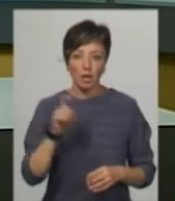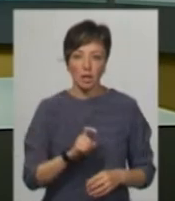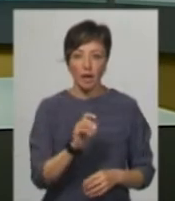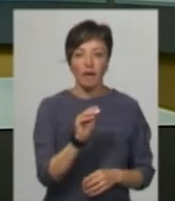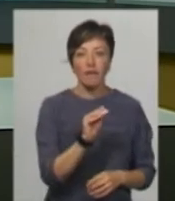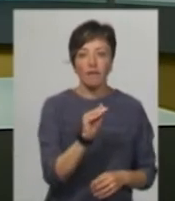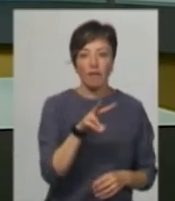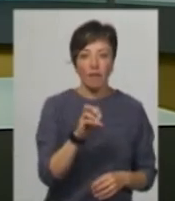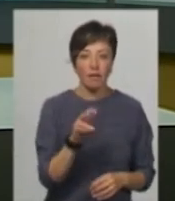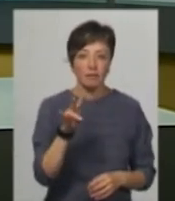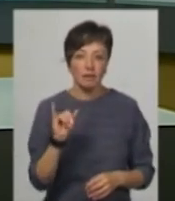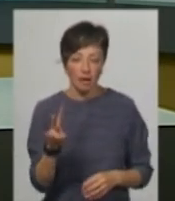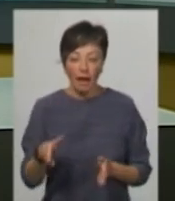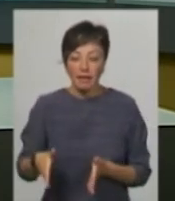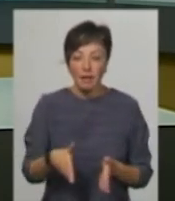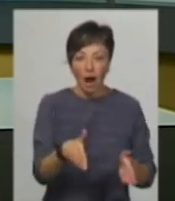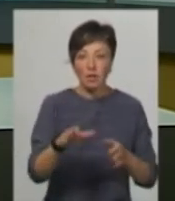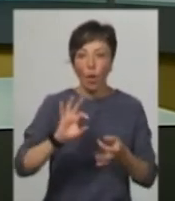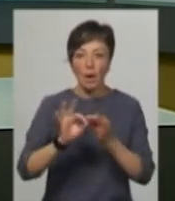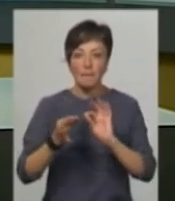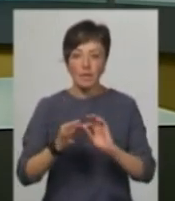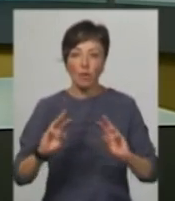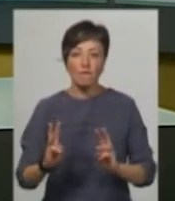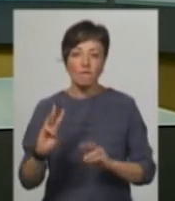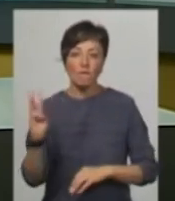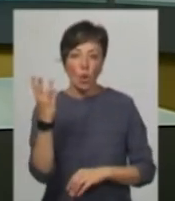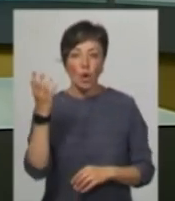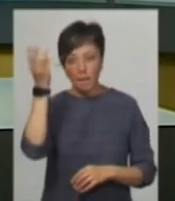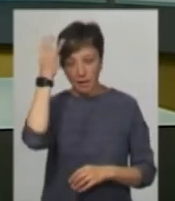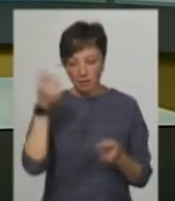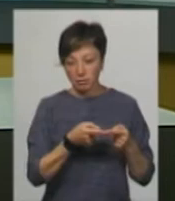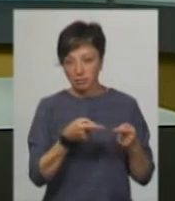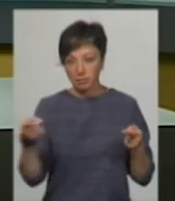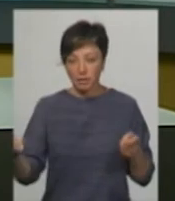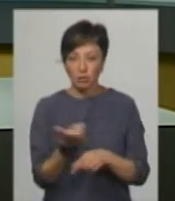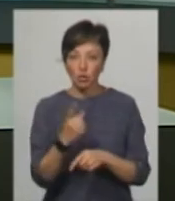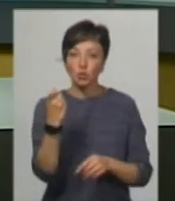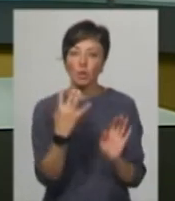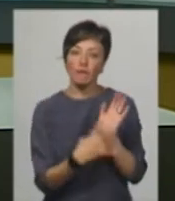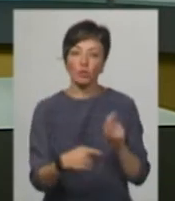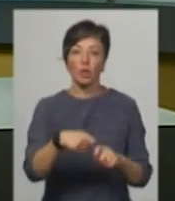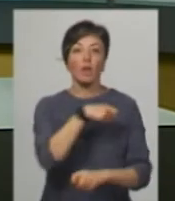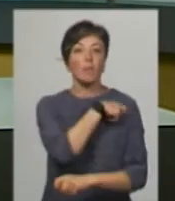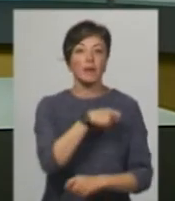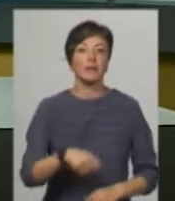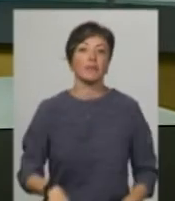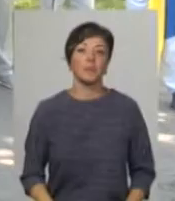Віктор Флєнтін. Траса олімпійського вогню у Хмельницької області простяглася більше ніж 190